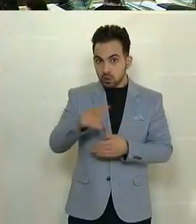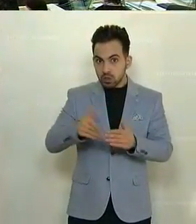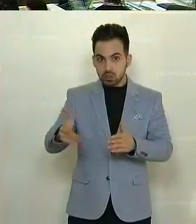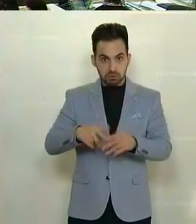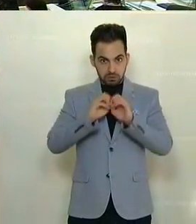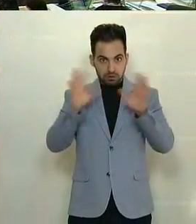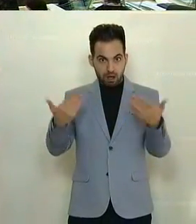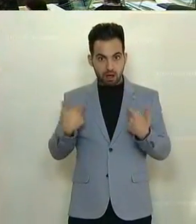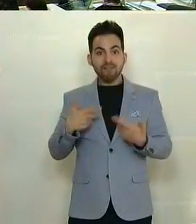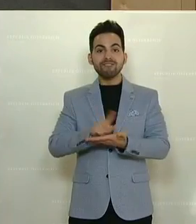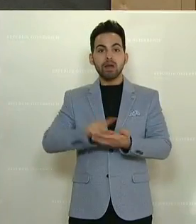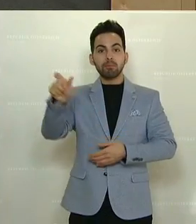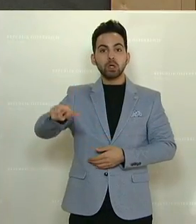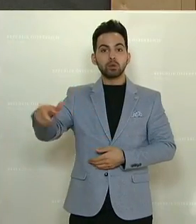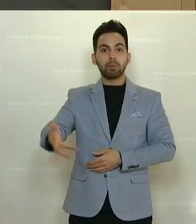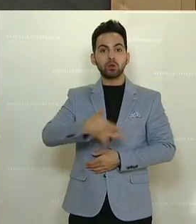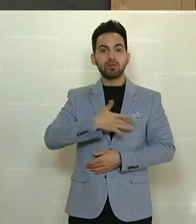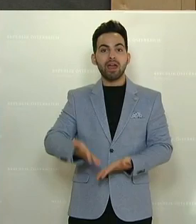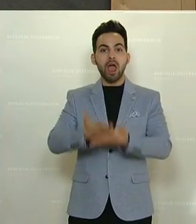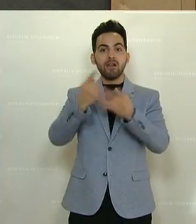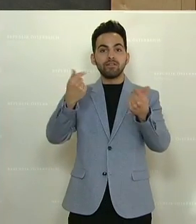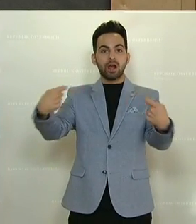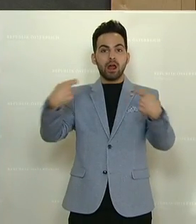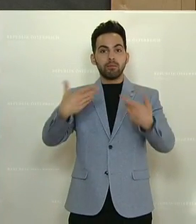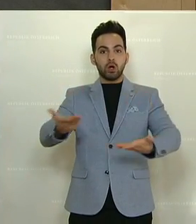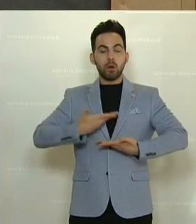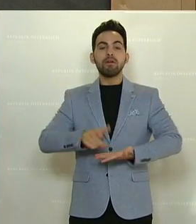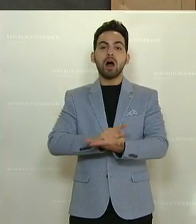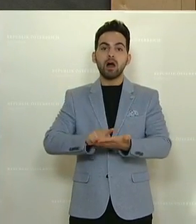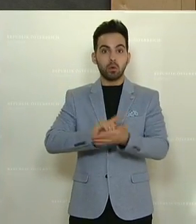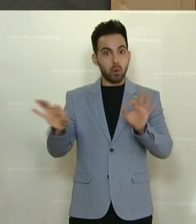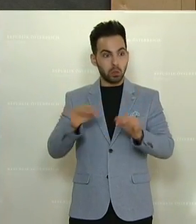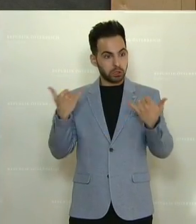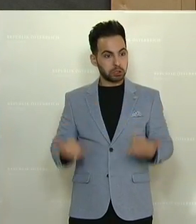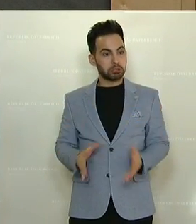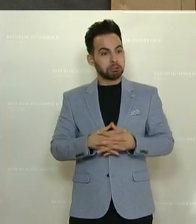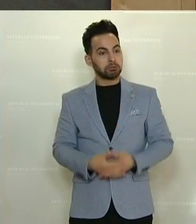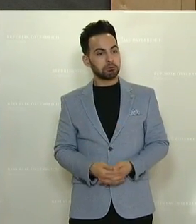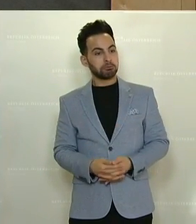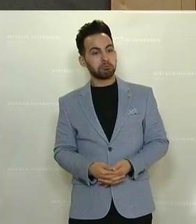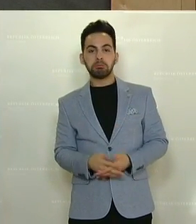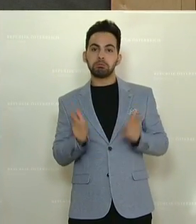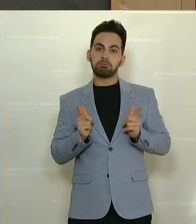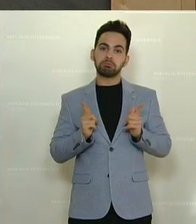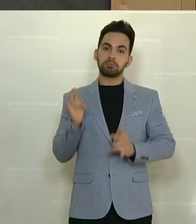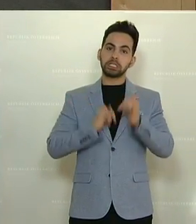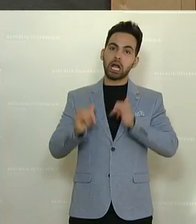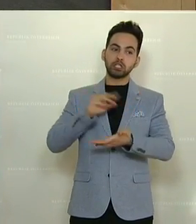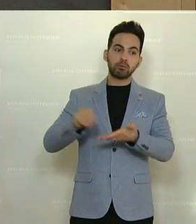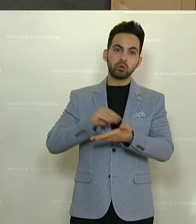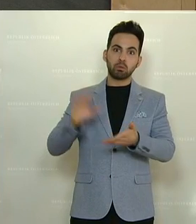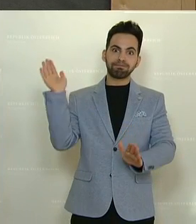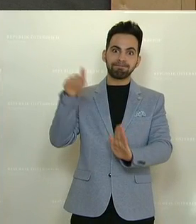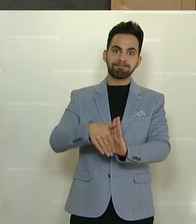2 Wochen. Wann können die Betroffenen endlich mit den Hilfsgeldern rechnen? Oder wollen wir zuschauen, wie nach und nach Reisebüros in den Ruin